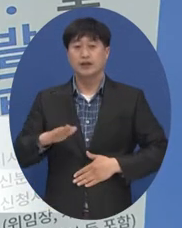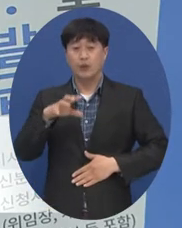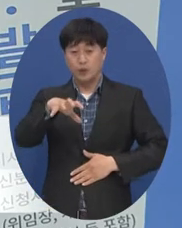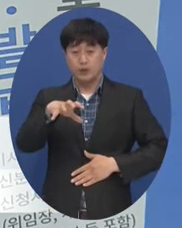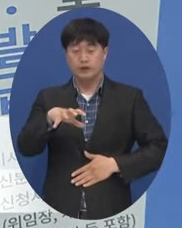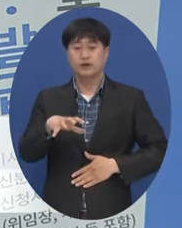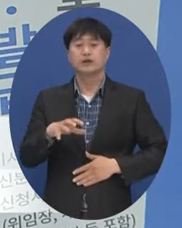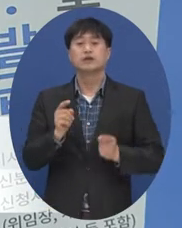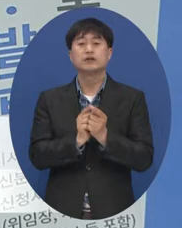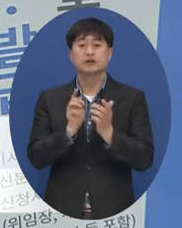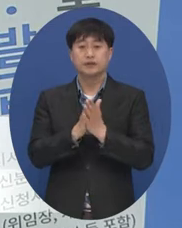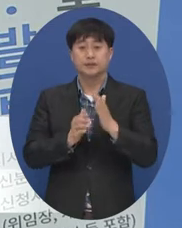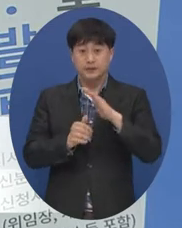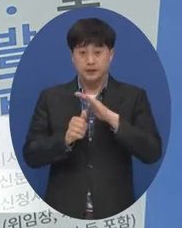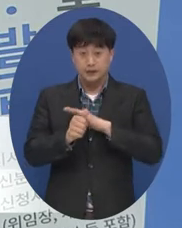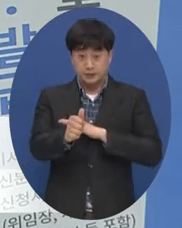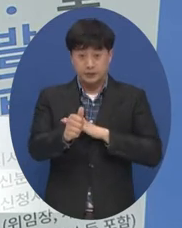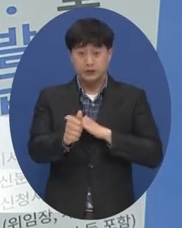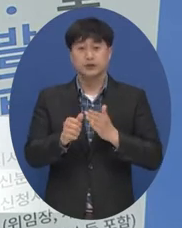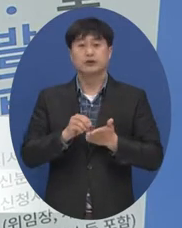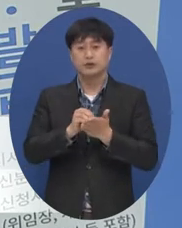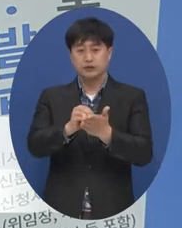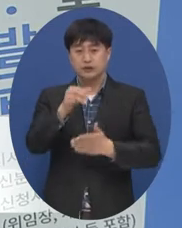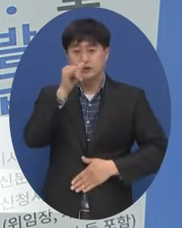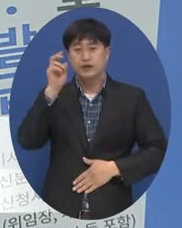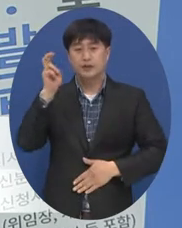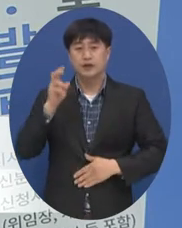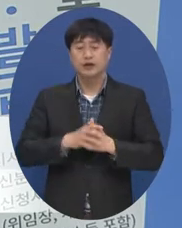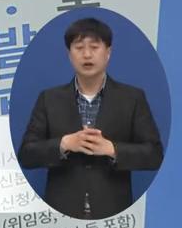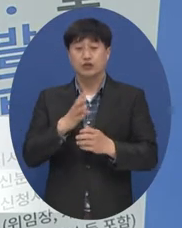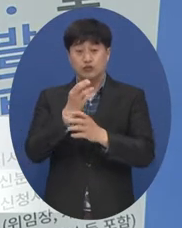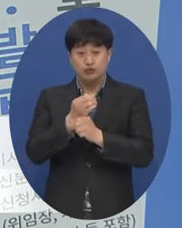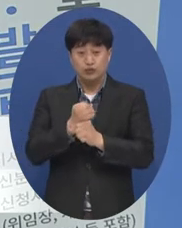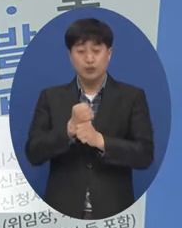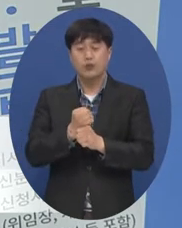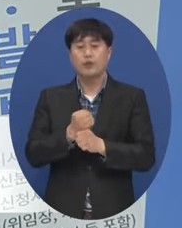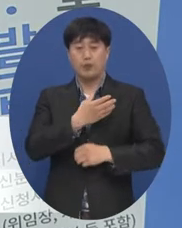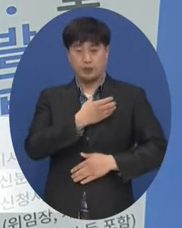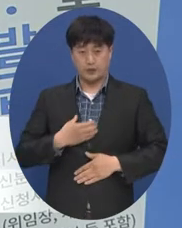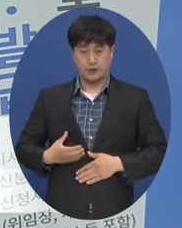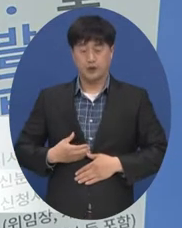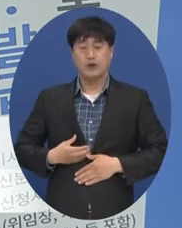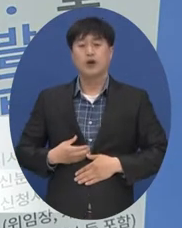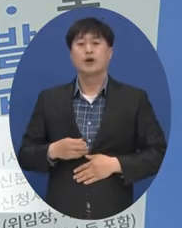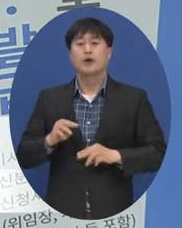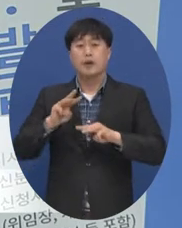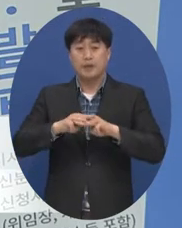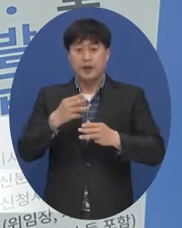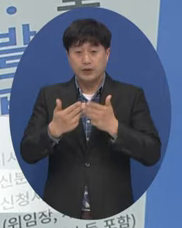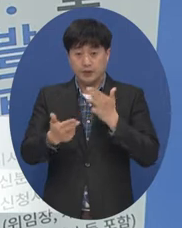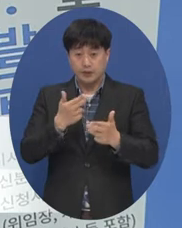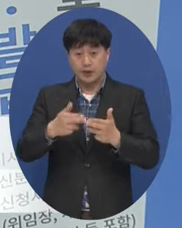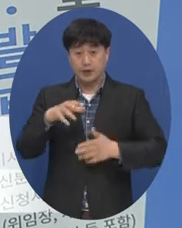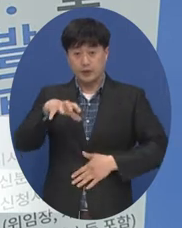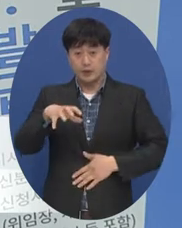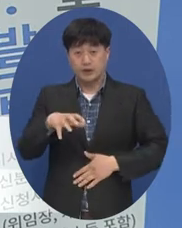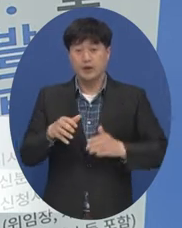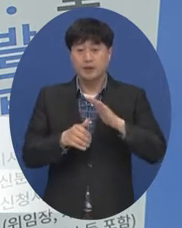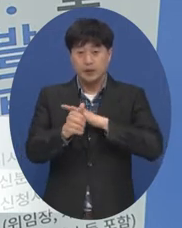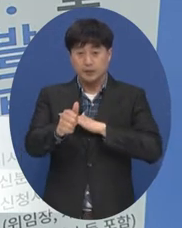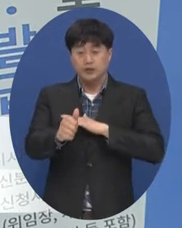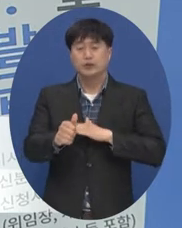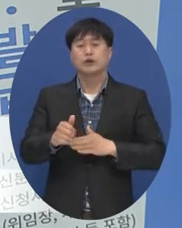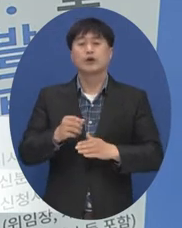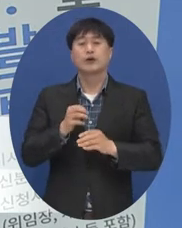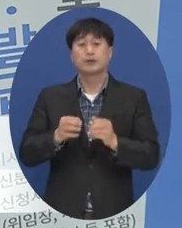하지만 현장에 가서 신청하실 분들도 있으실 것 같은데요. 주소지 행정복지센터나 농협 지점 등에 가면 선불카드로